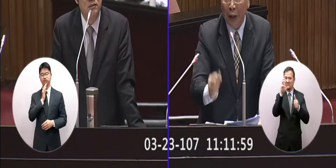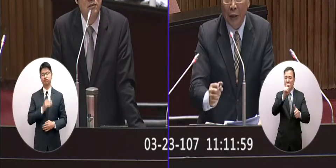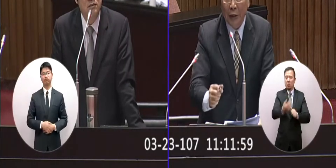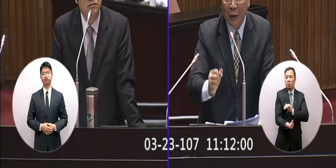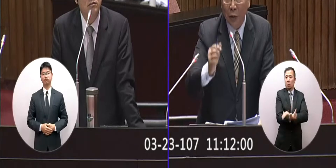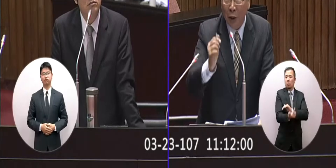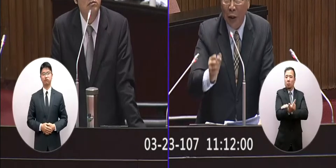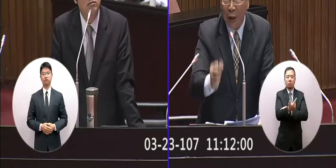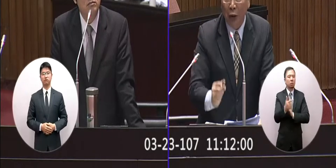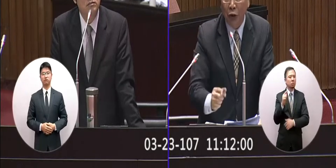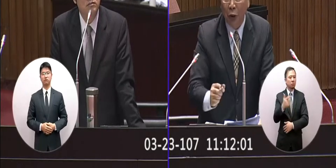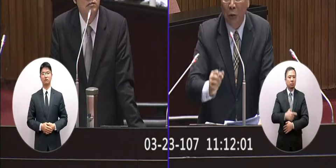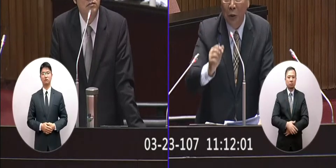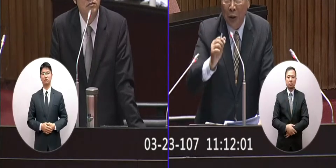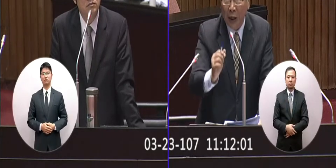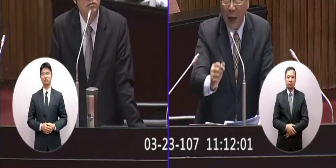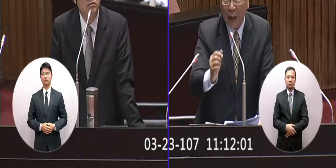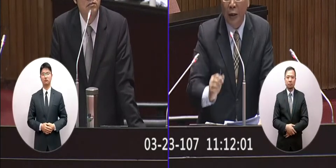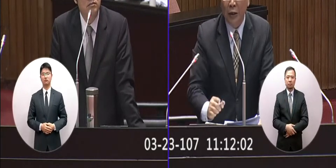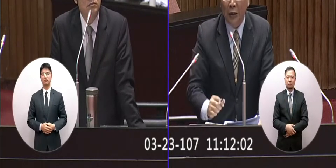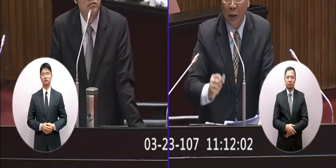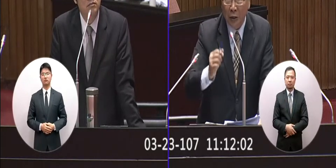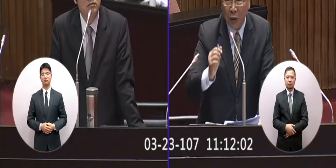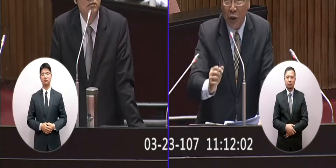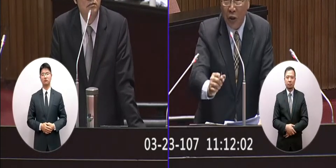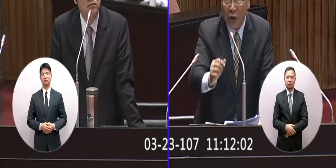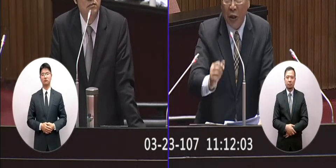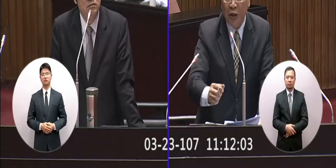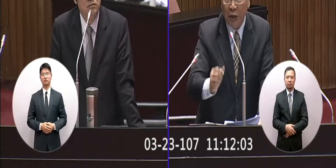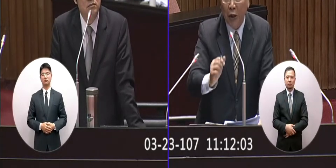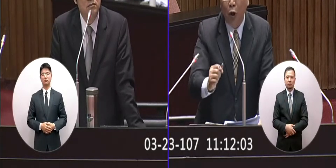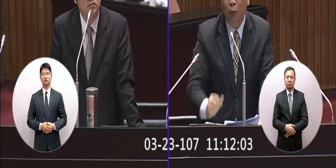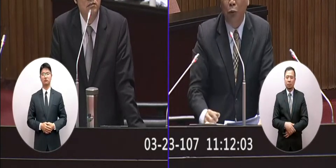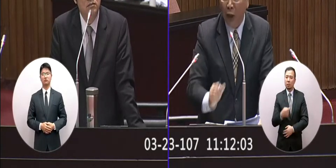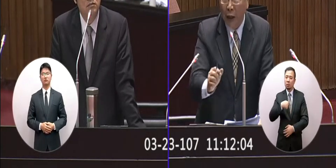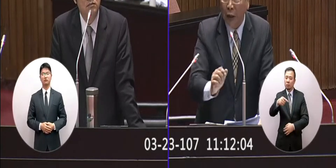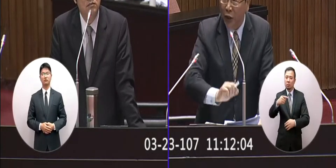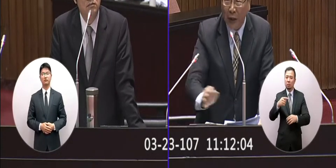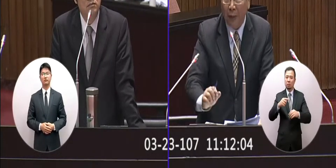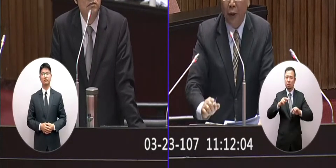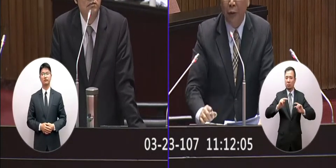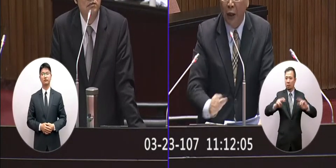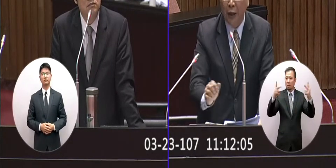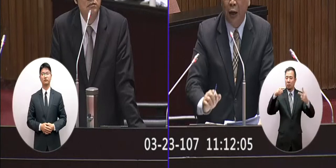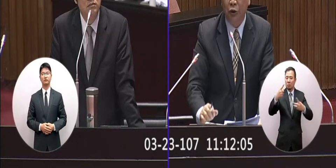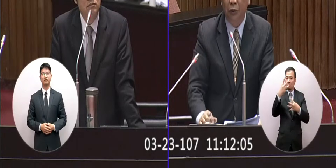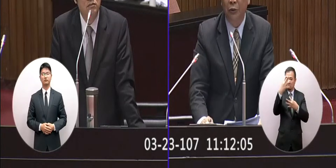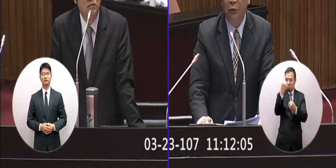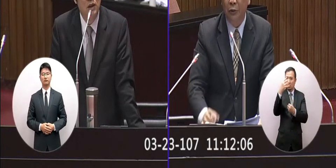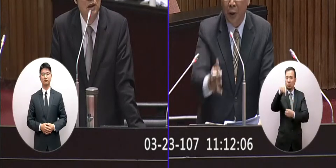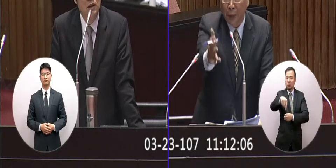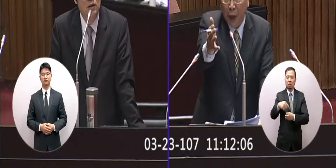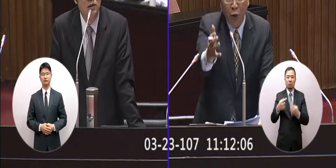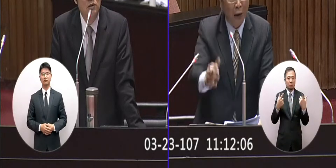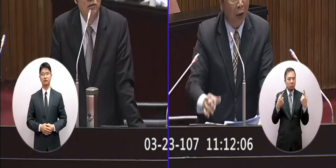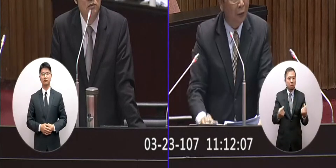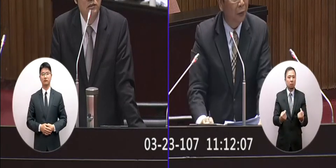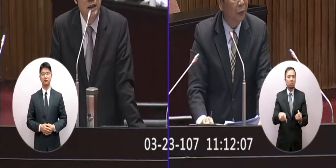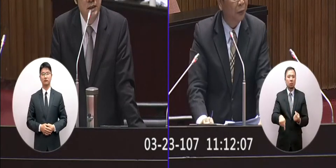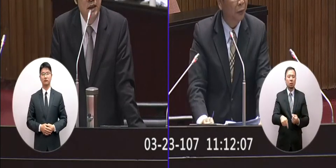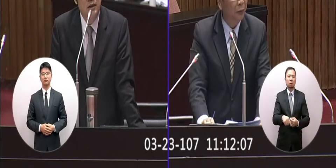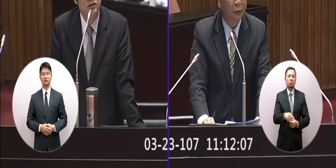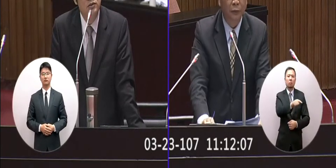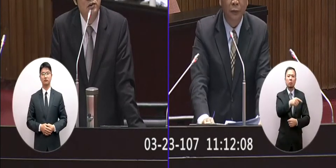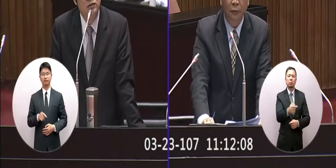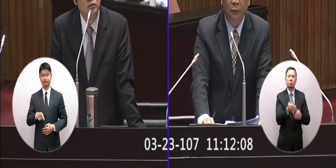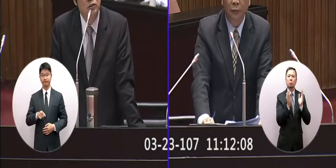是 问题是我只要求你改革是就是实施的时间同步而已，其他没有任何要求，可不可以做到？